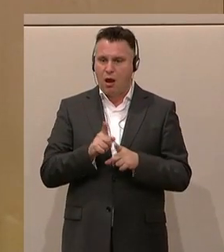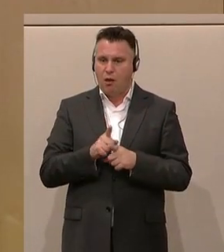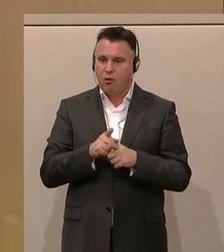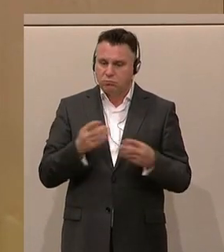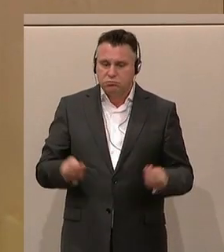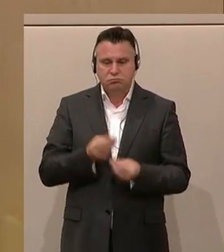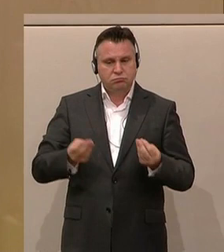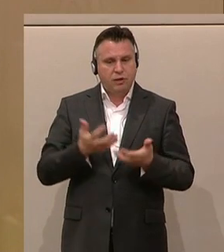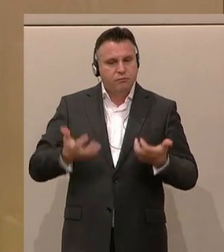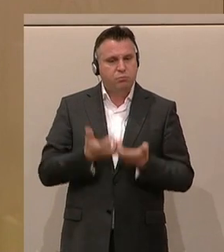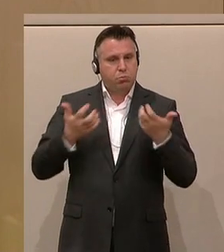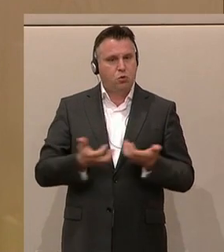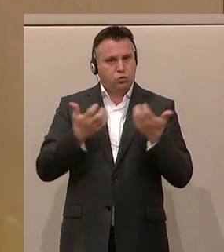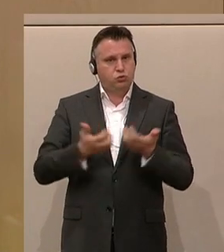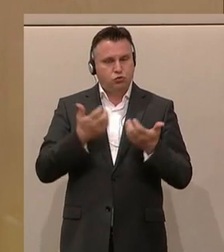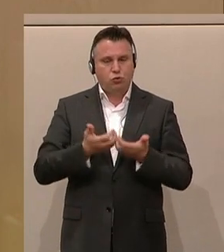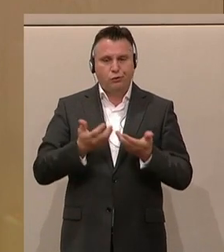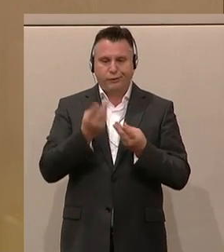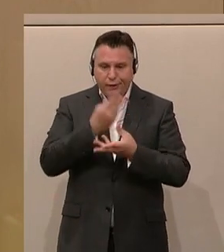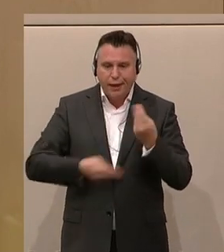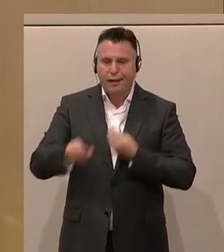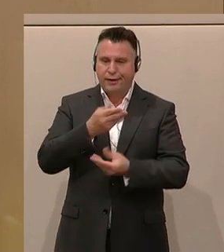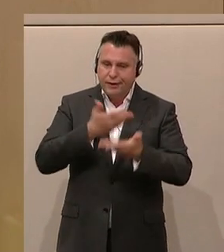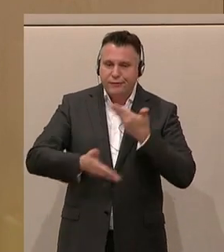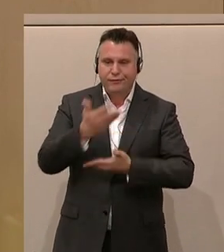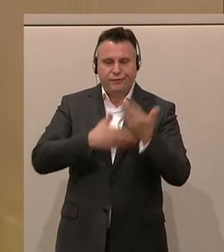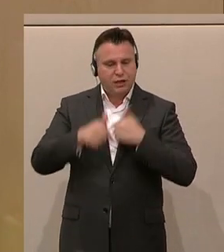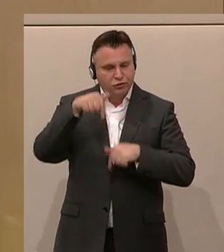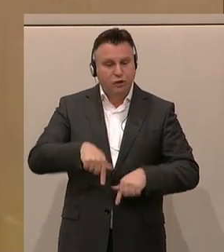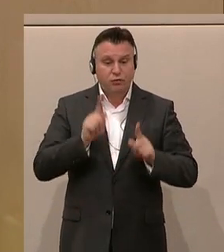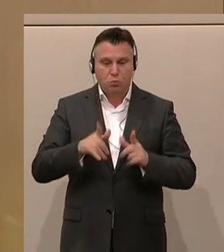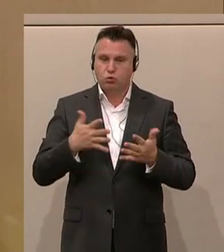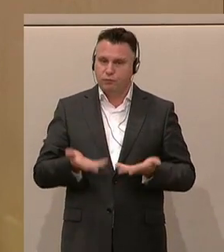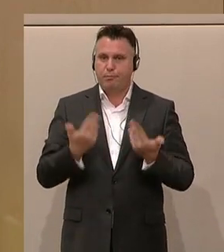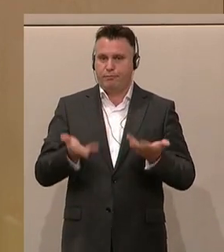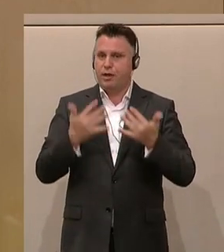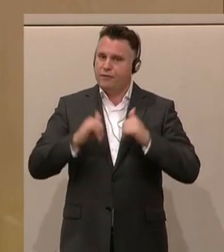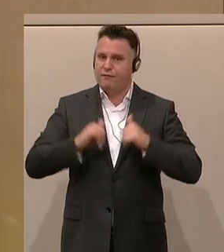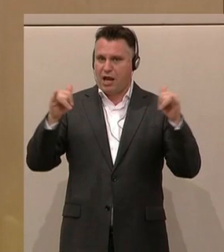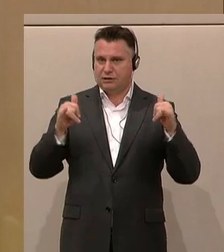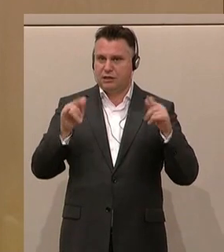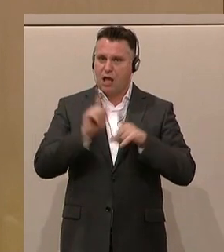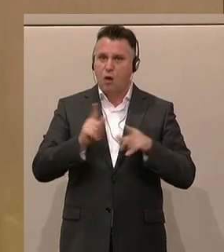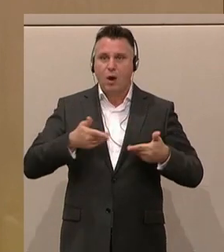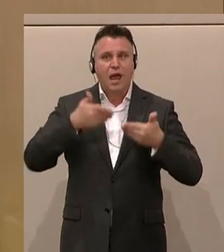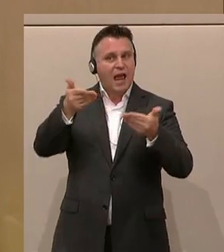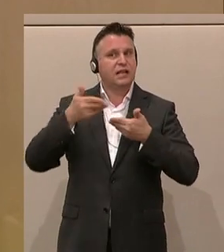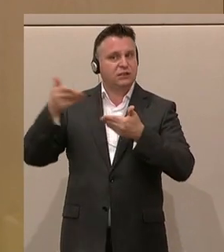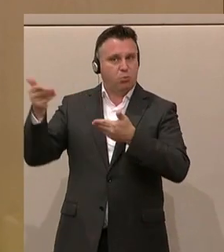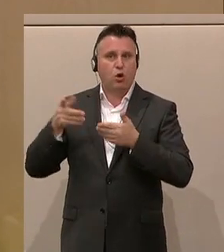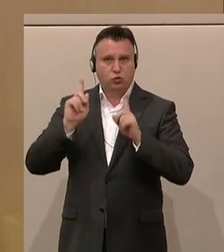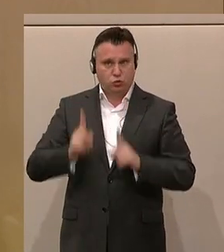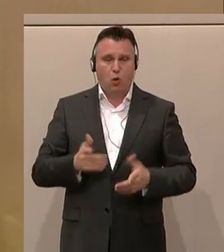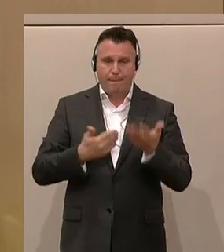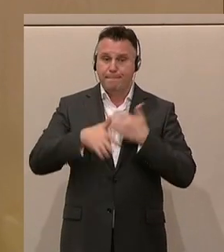die Wertschöpfung und die Verarbeitungswirtschaft steigern und es muss die Exporte letztendlich ankurbeln. Und wenn wir